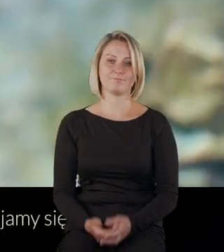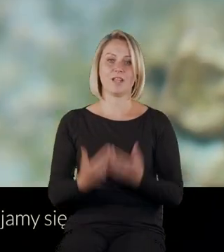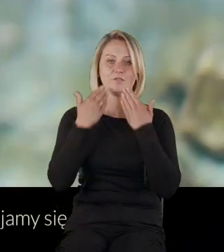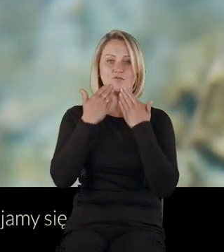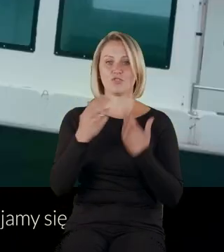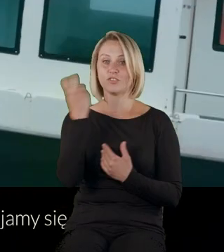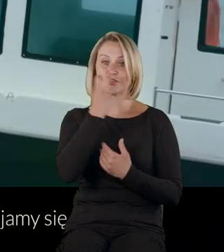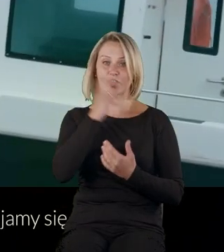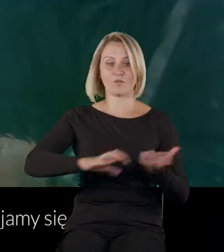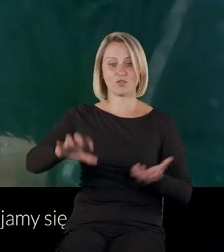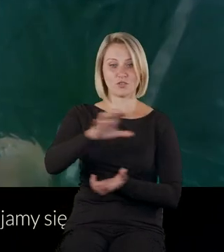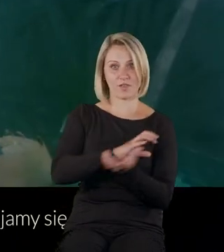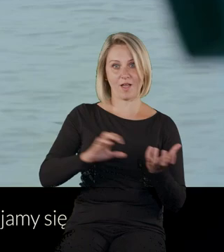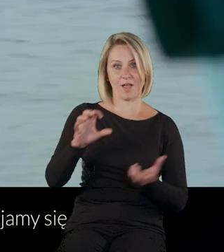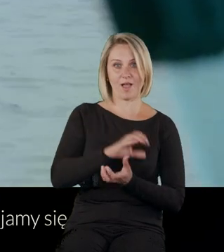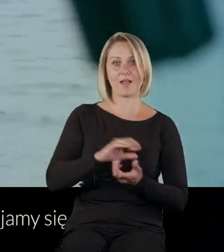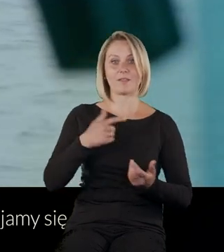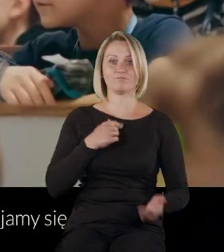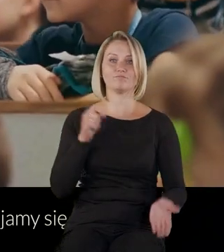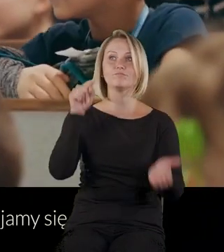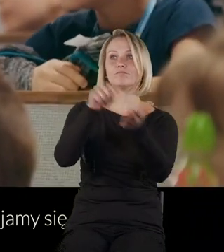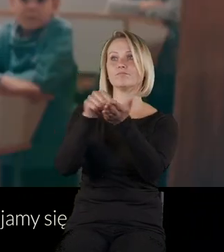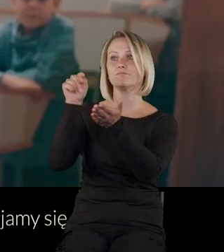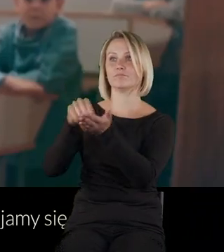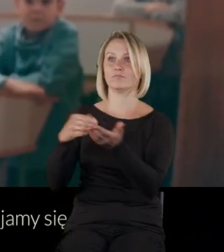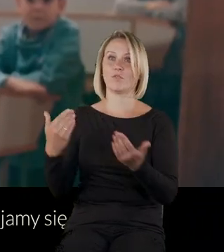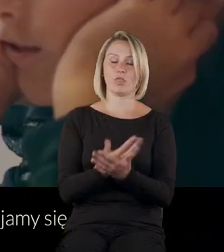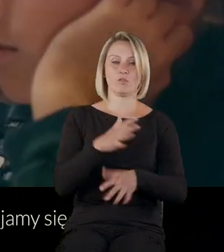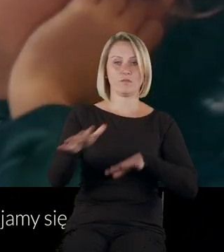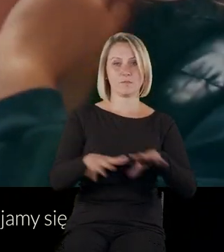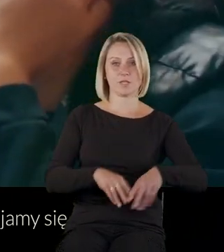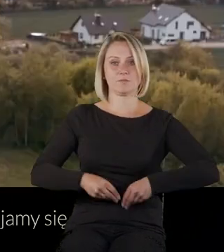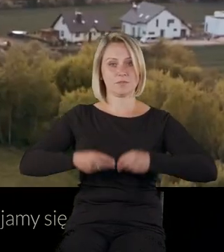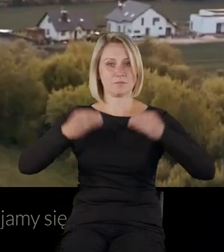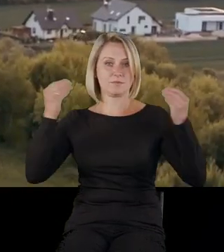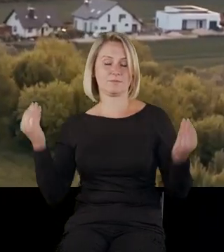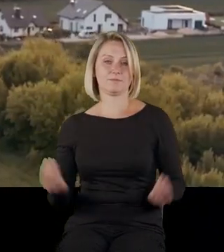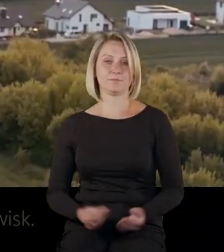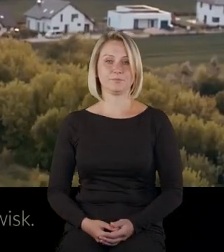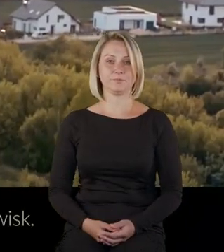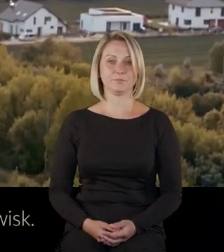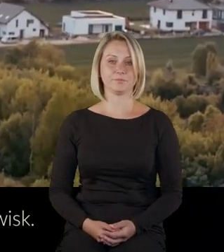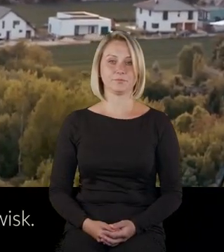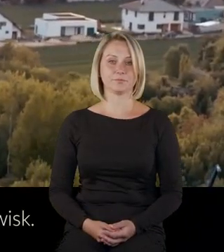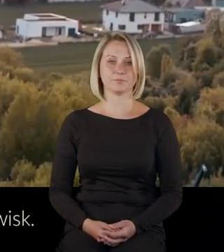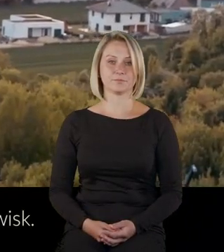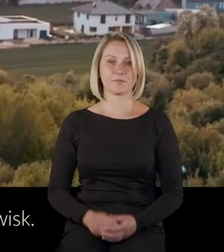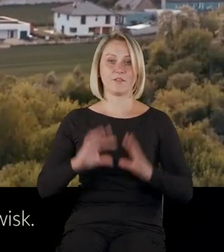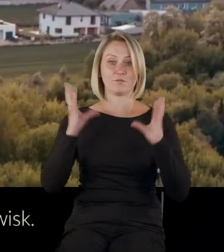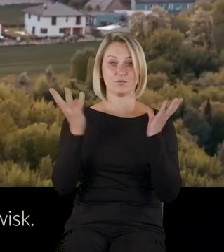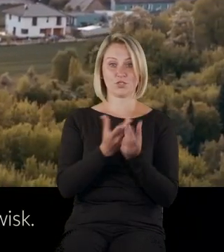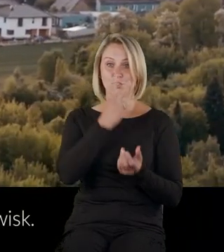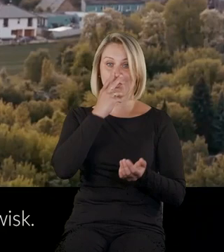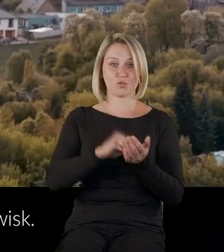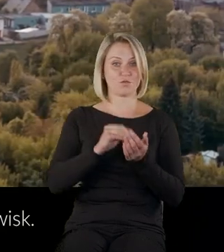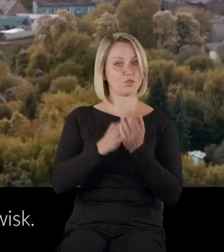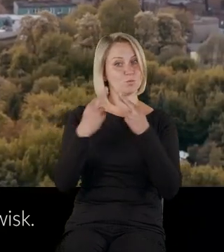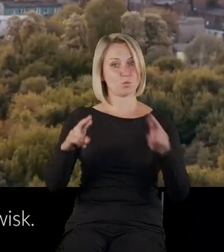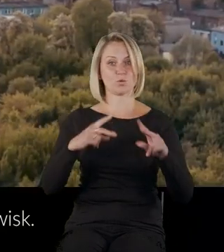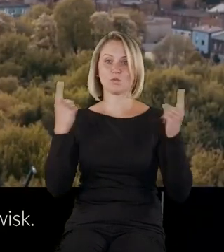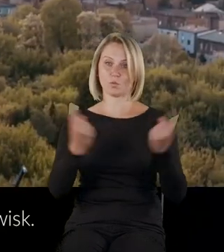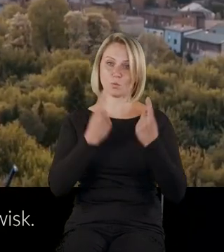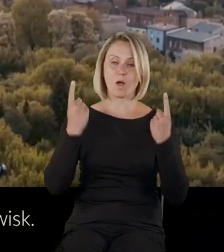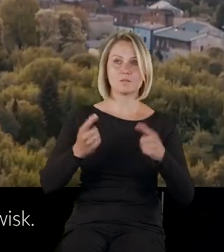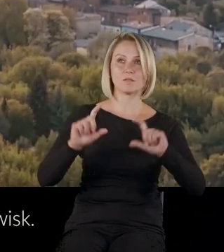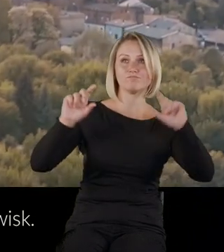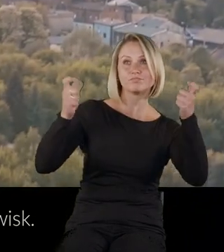Dzięki ciekawości świata docieramy w nowe miejsca i rozwijamy się. Wszyscy doświadczamy różnych